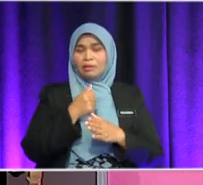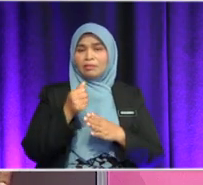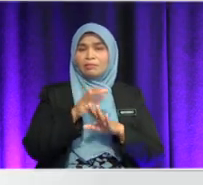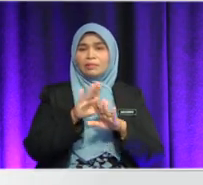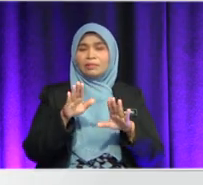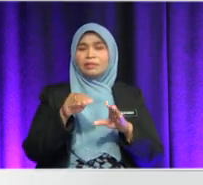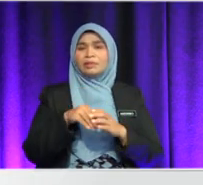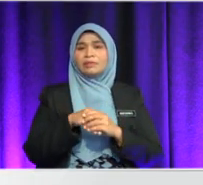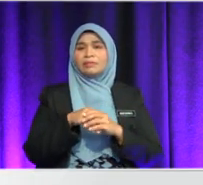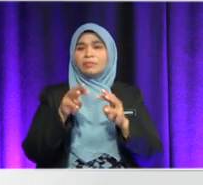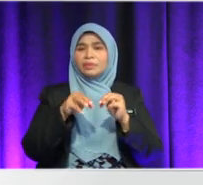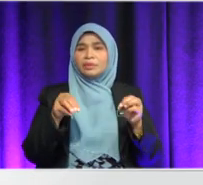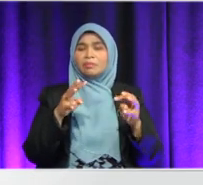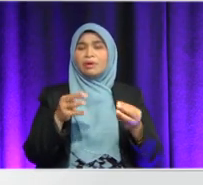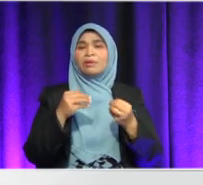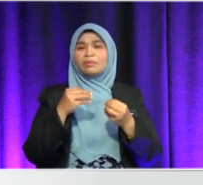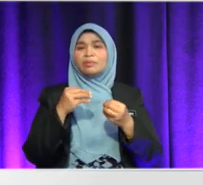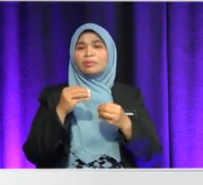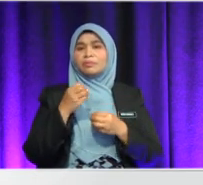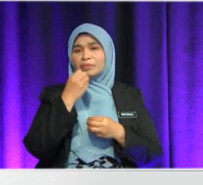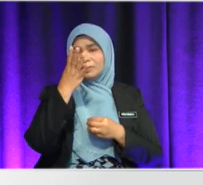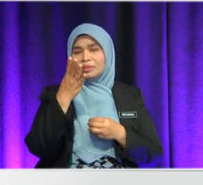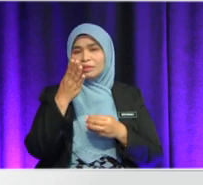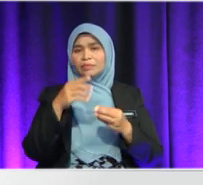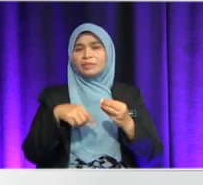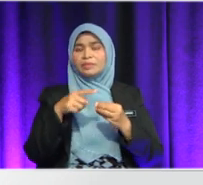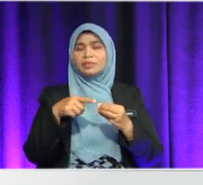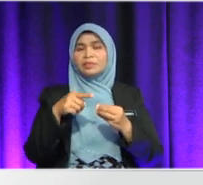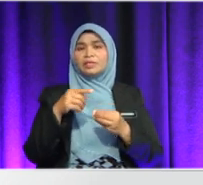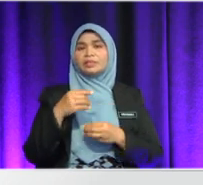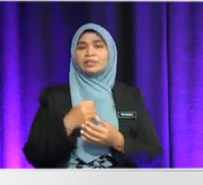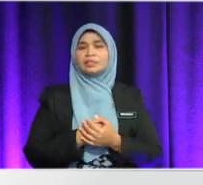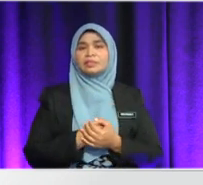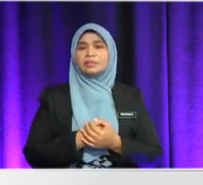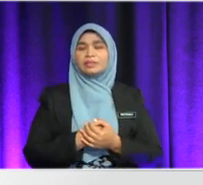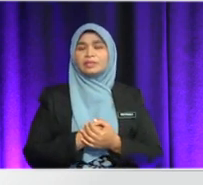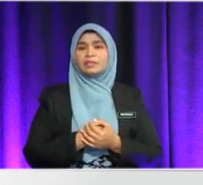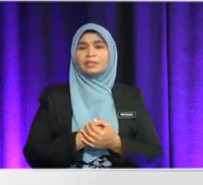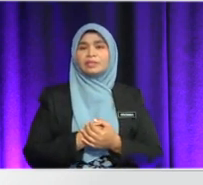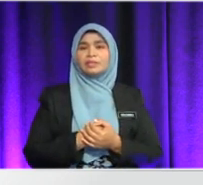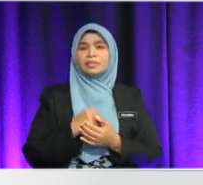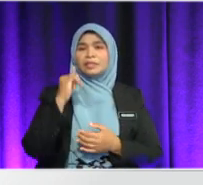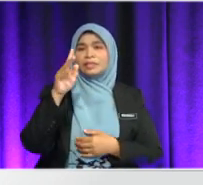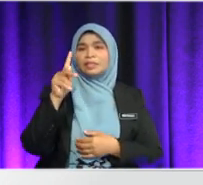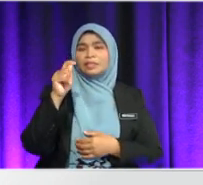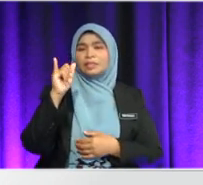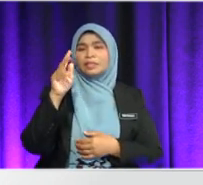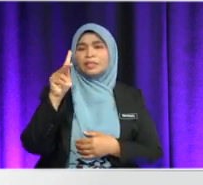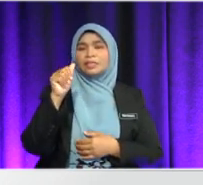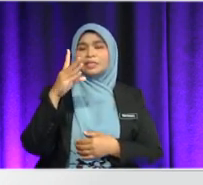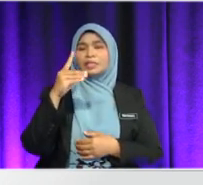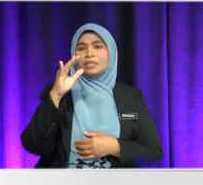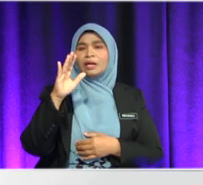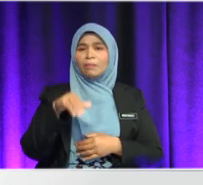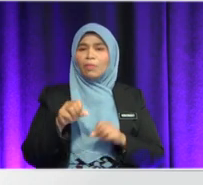ataupun perbuatan-perbuatan dari sudut yang boleh membatalkan